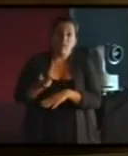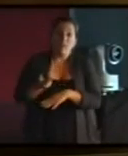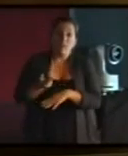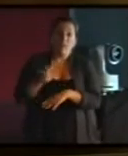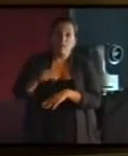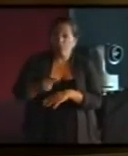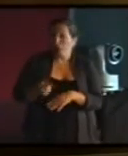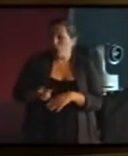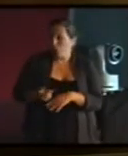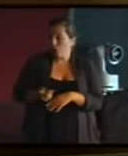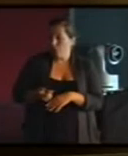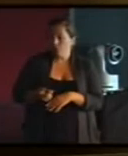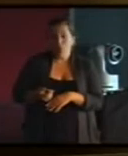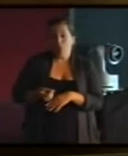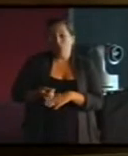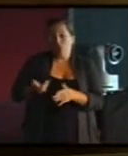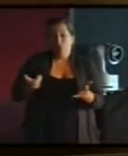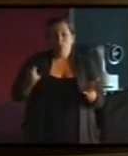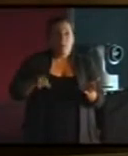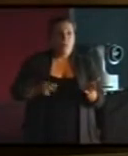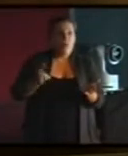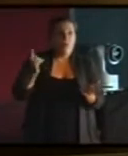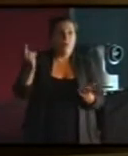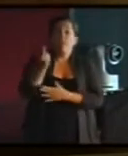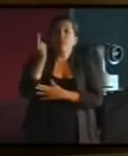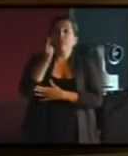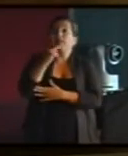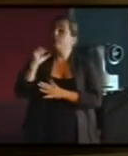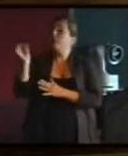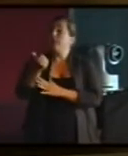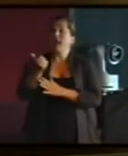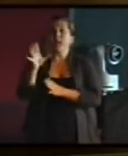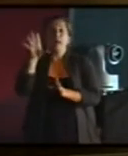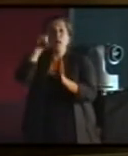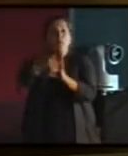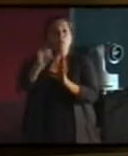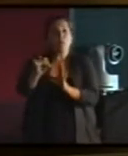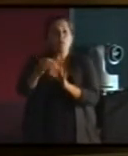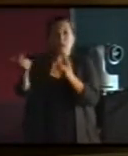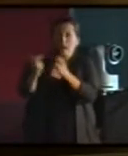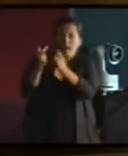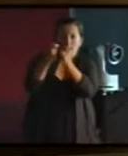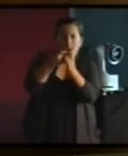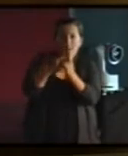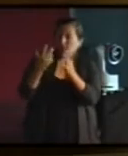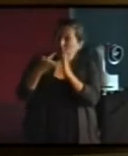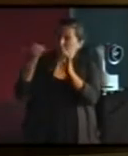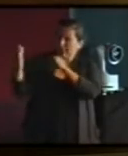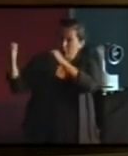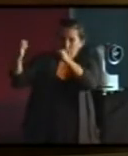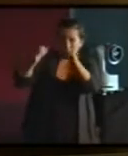il faut qu'elle soit vécue par tout le monde, il faut qu'elle soit adoptée. Donc on a essayé